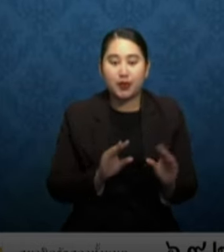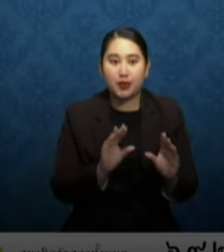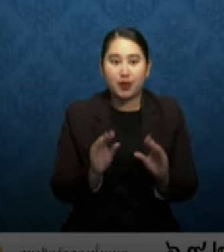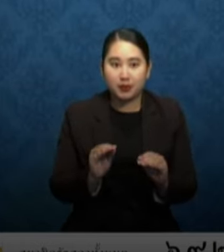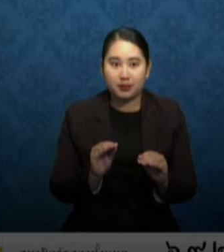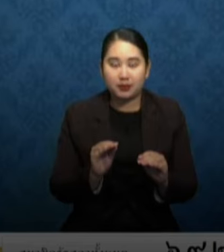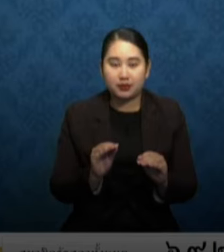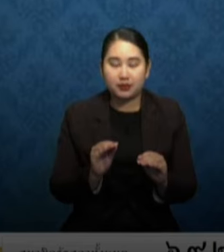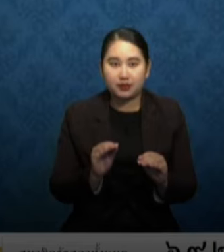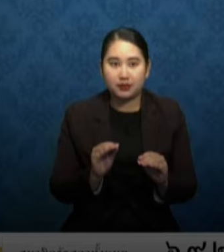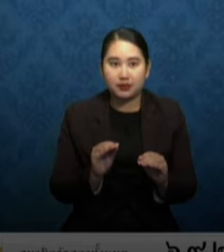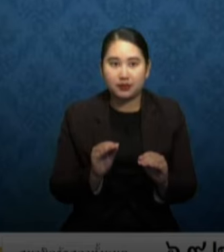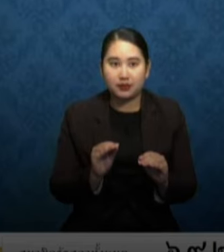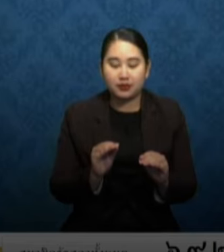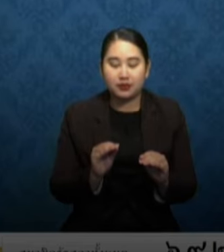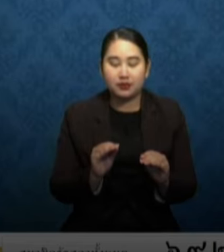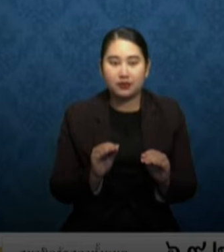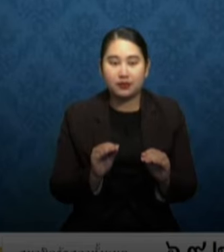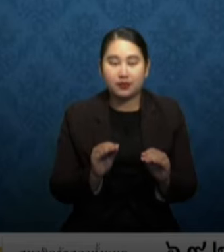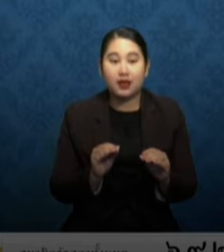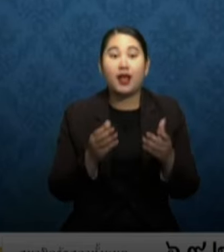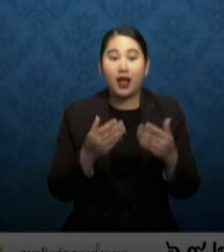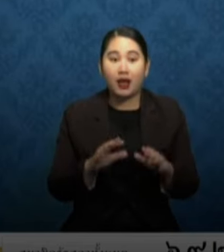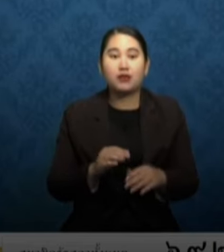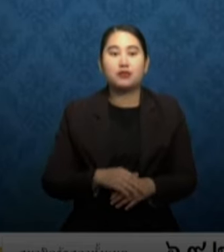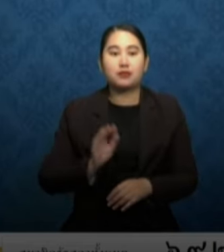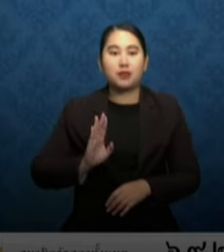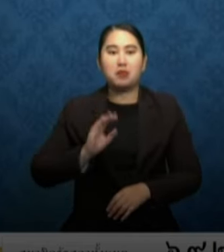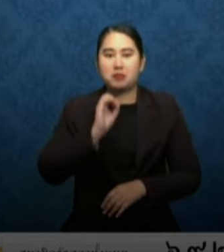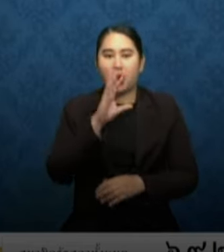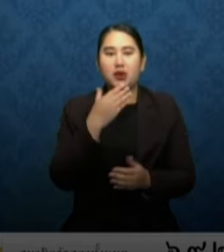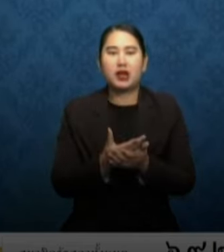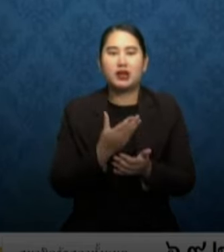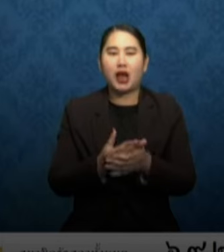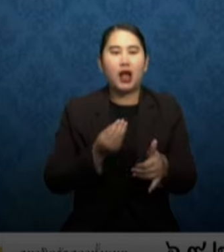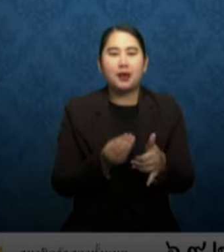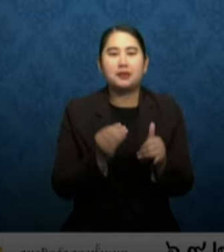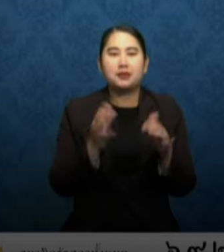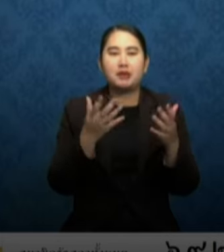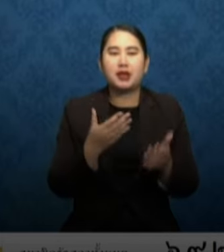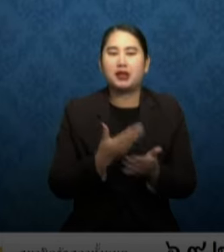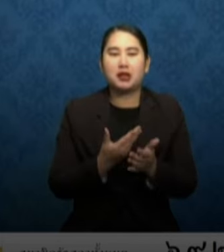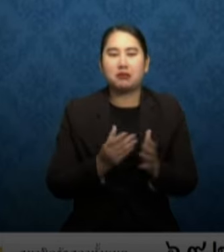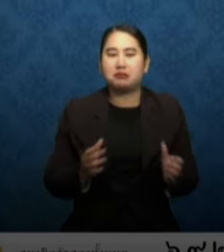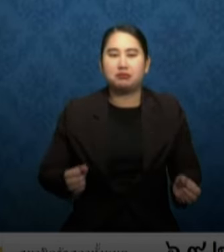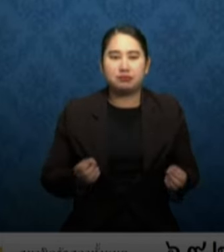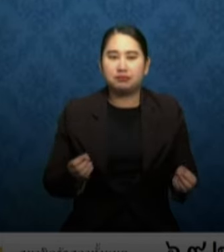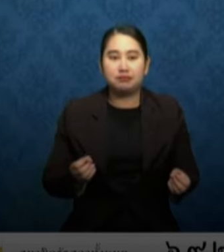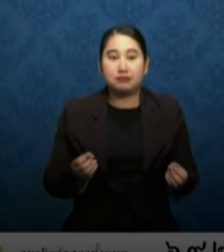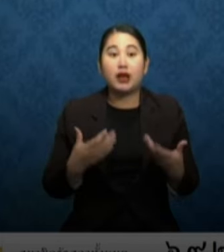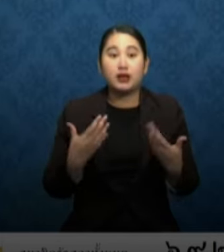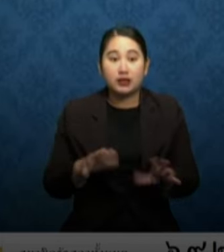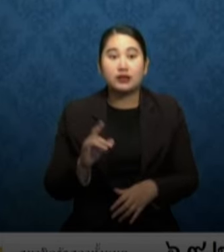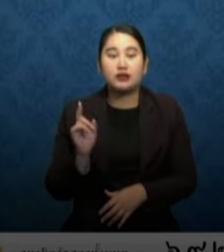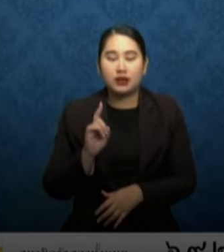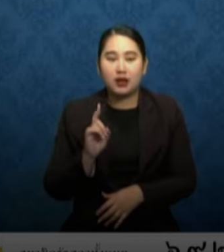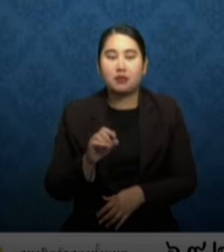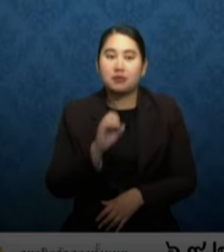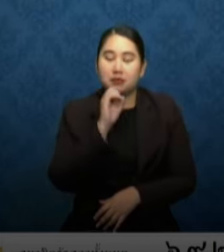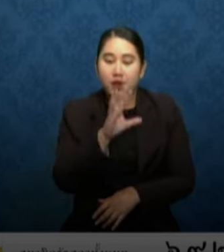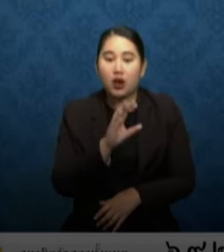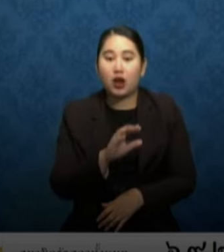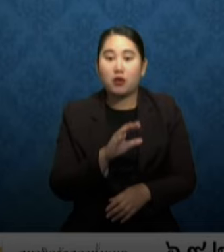หัวโต๊ะซึ่งนายจ้างแจ้งว่าไม่มีเงินจ่ายให้ลูกจ้างในขณะเดียวกันกลับเสนอ